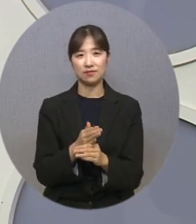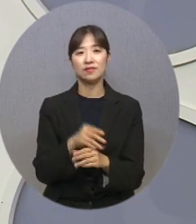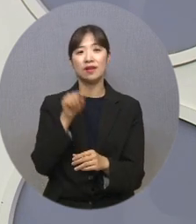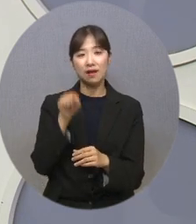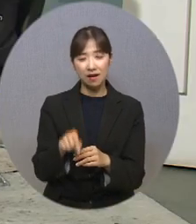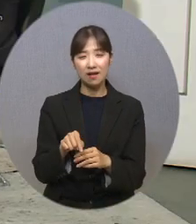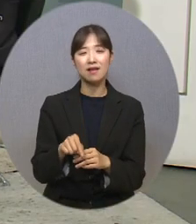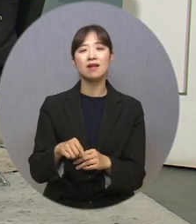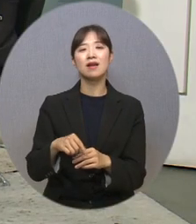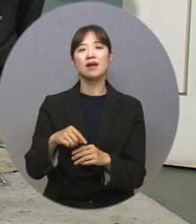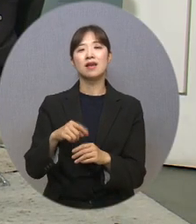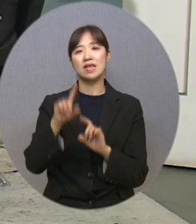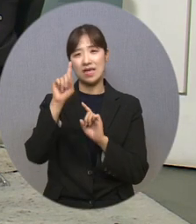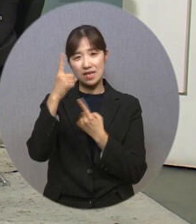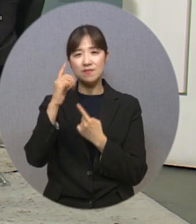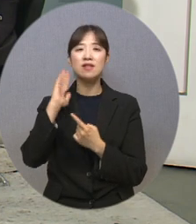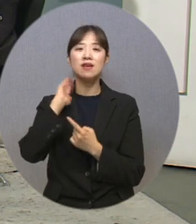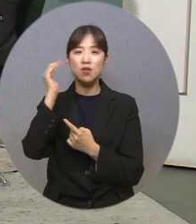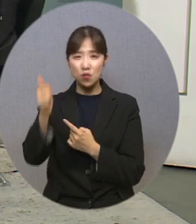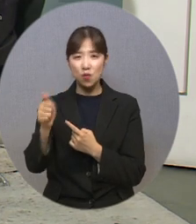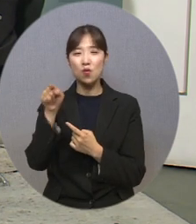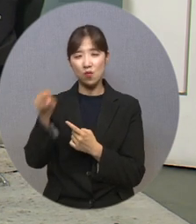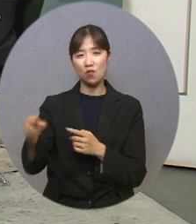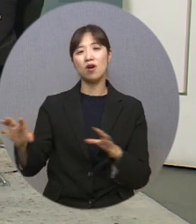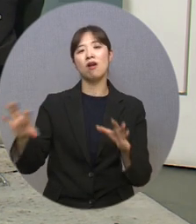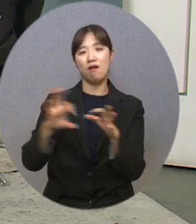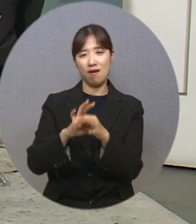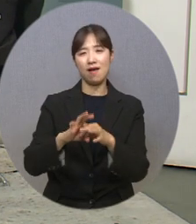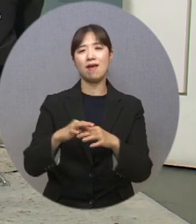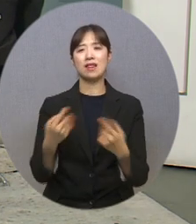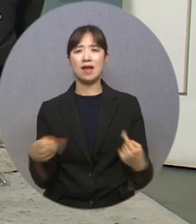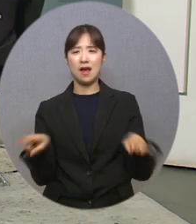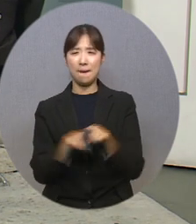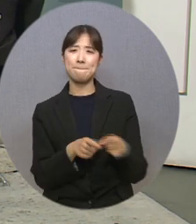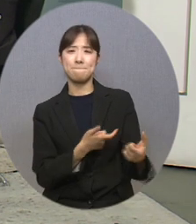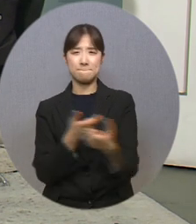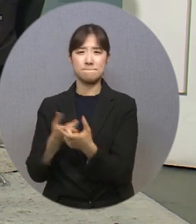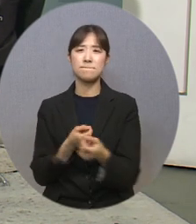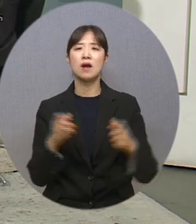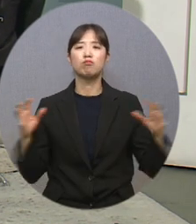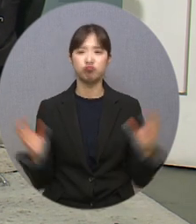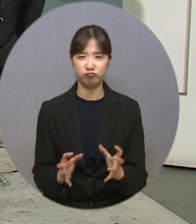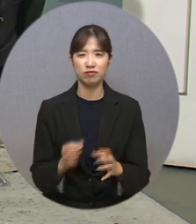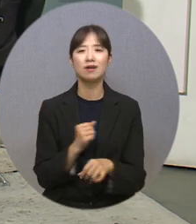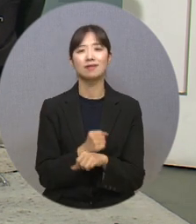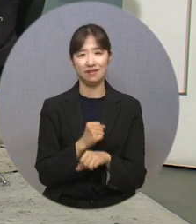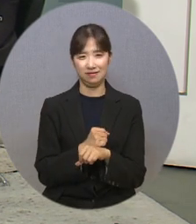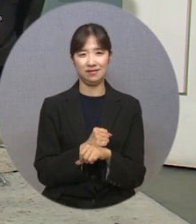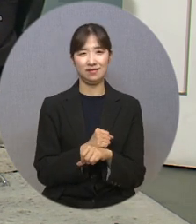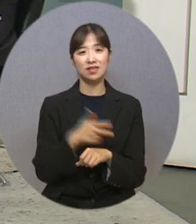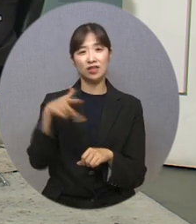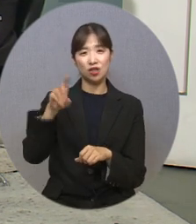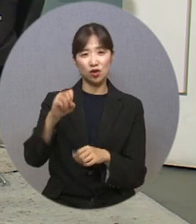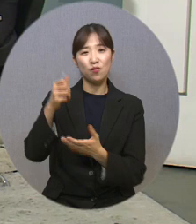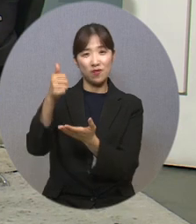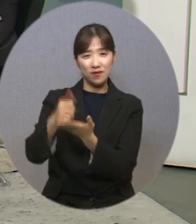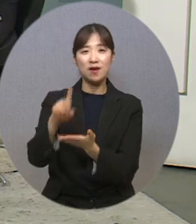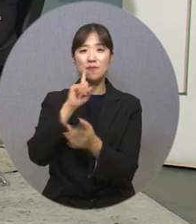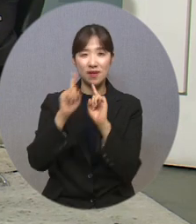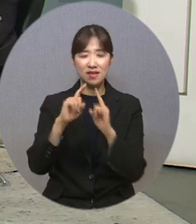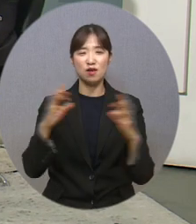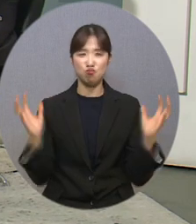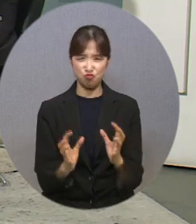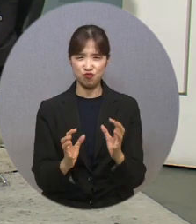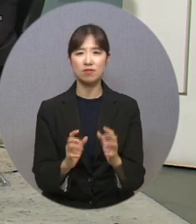이승만 건국 대통령과도 연계해서 다 함께 뭉치자. 아까 우리 정경수 선생님이 말씀하신 뭉치면 살고